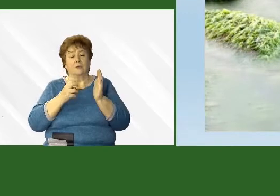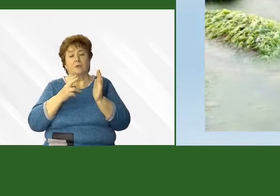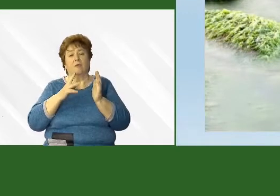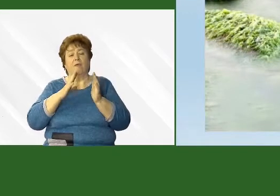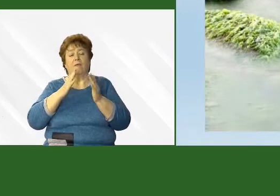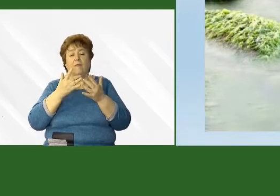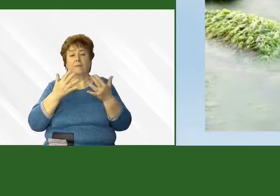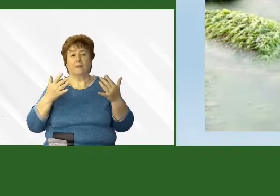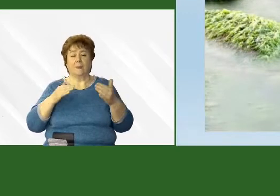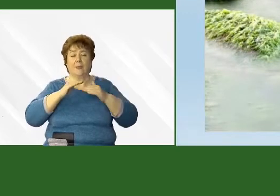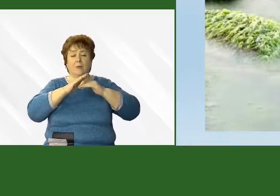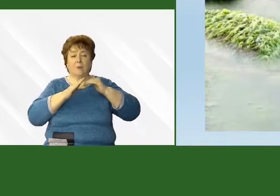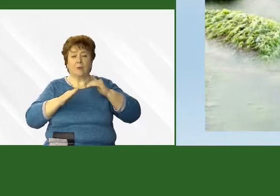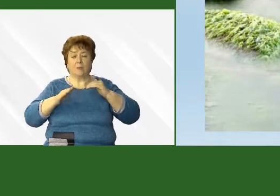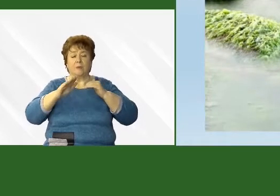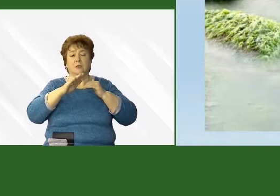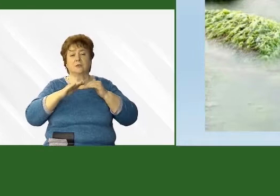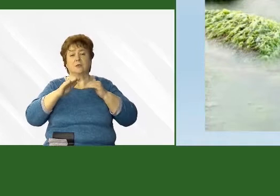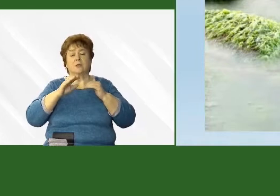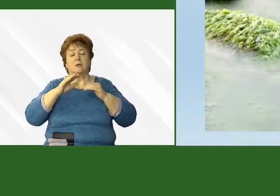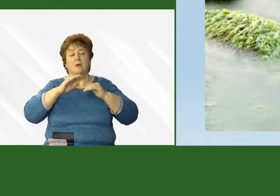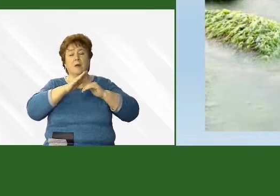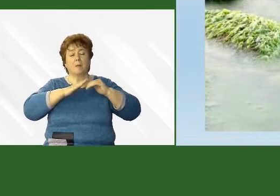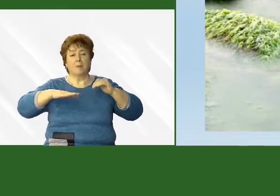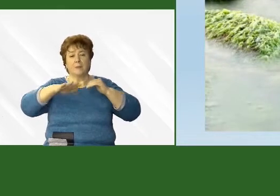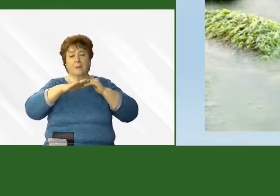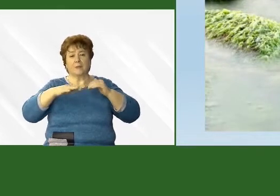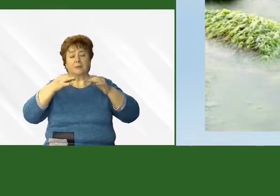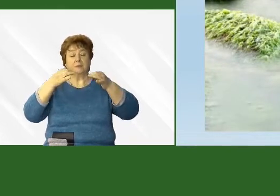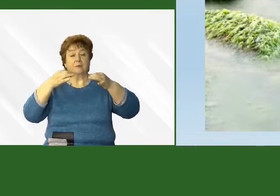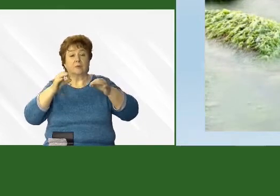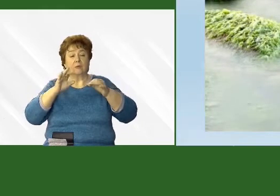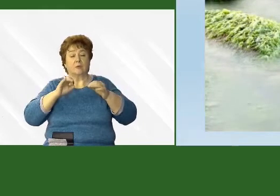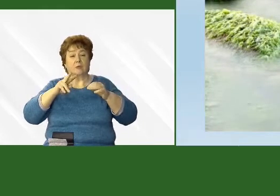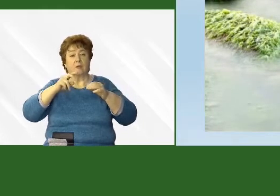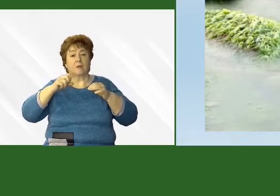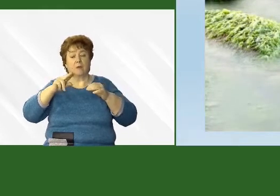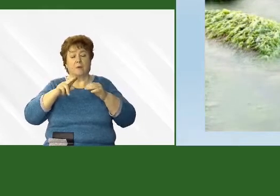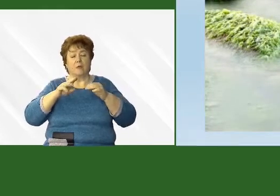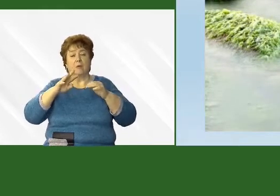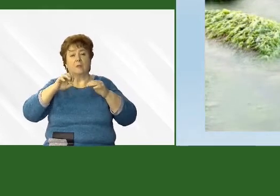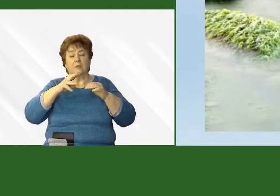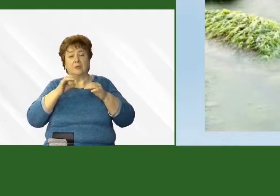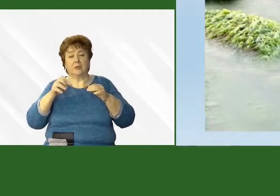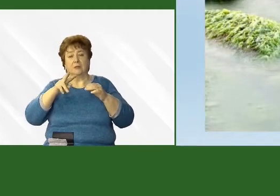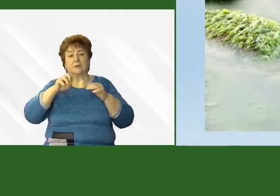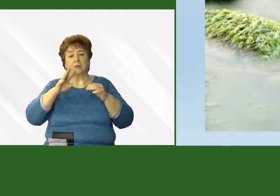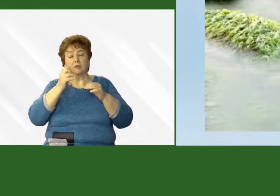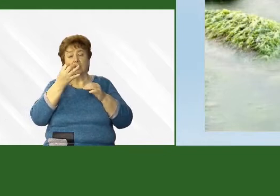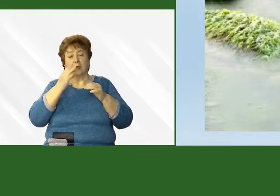видов. Побережье материка и его равнины, свободные ото льдов, покрывают мхи и